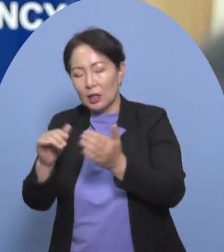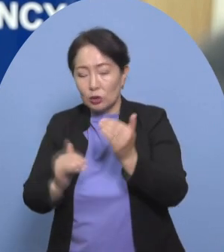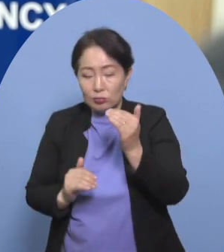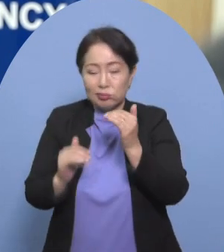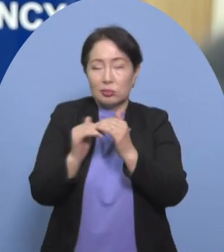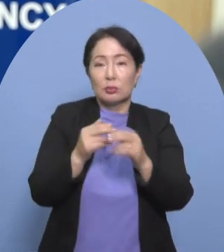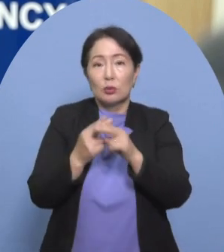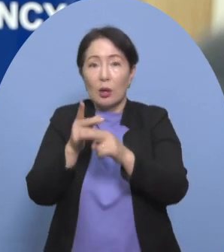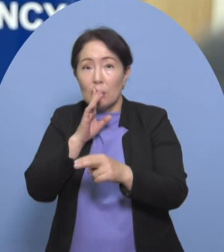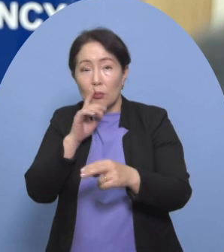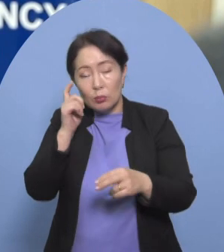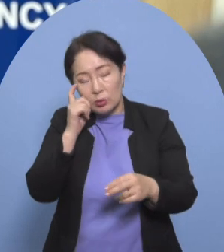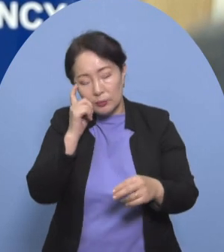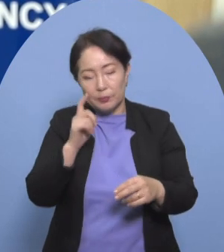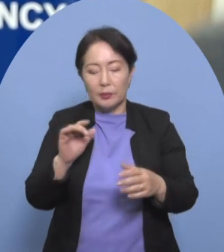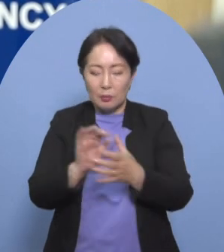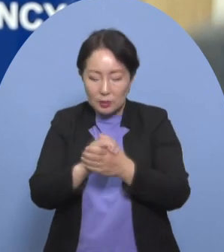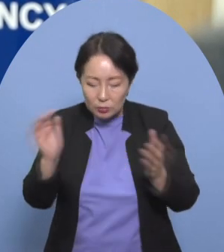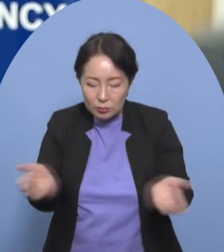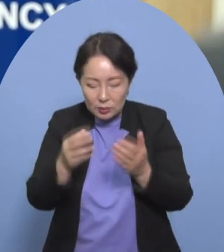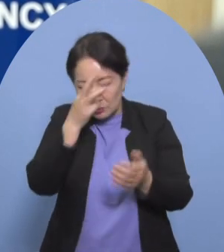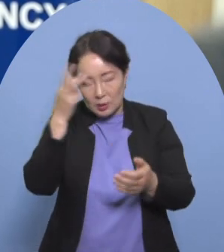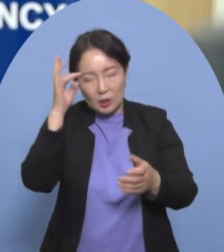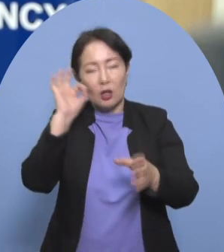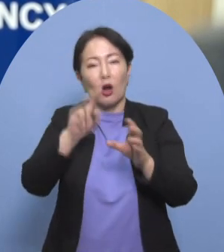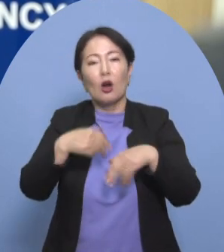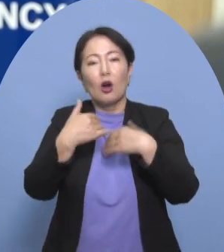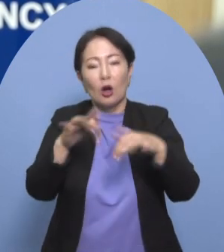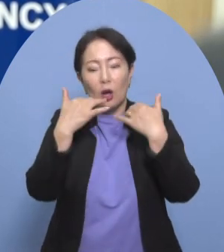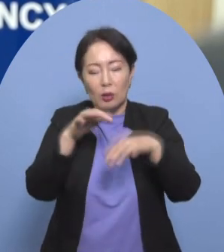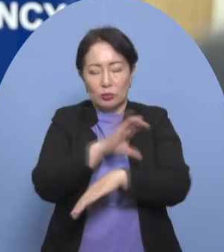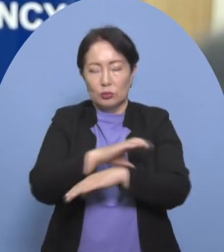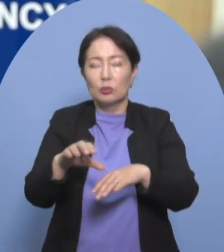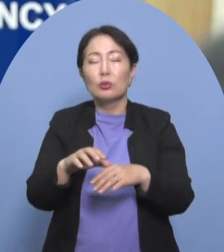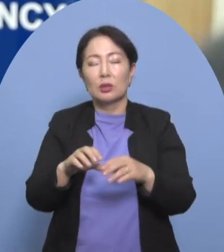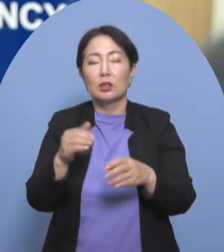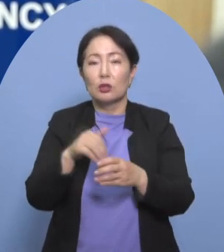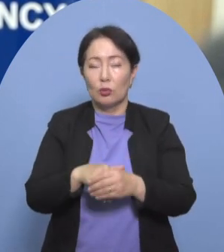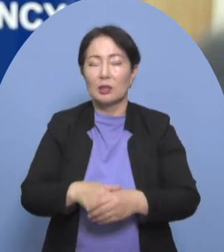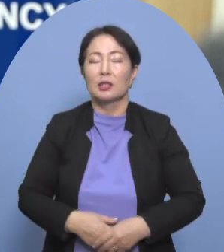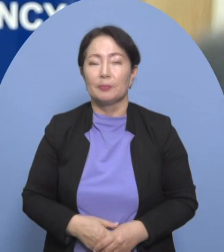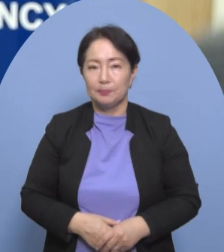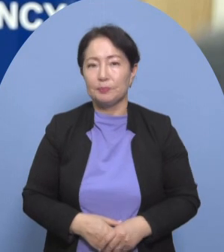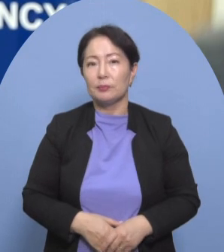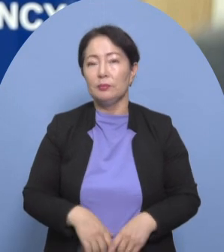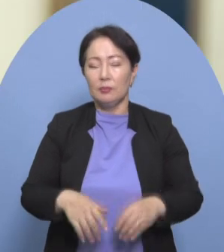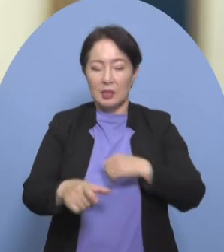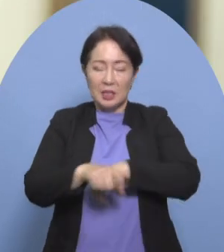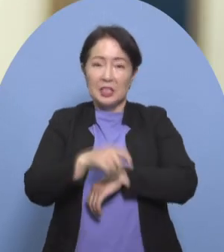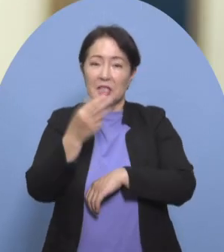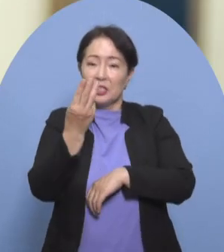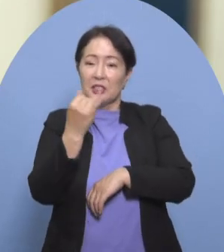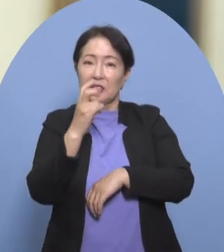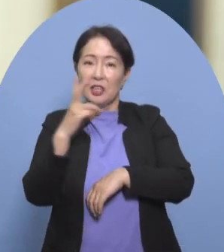стандартуудад бас хүргэе гэдэг үүднээсээ эднэрэг одоо бэхжүүлэх мэдлэг олох энэ сургалтуудыг одоо оруулж байгаа гэж ойлгож байна.